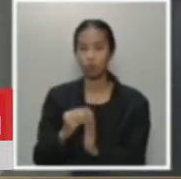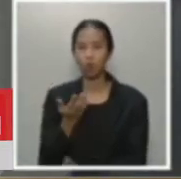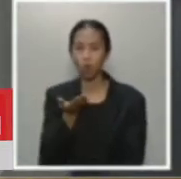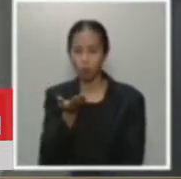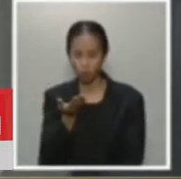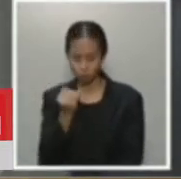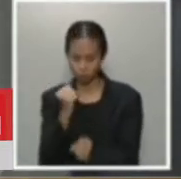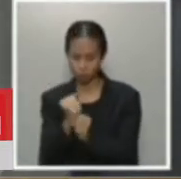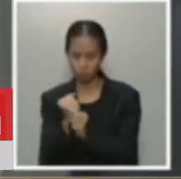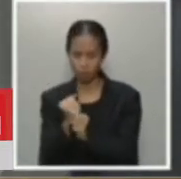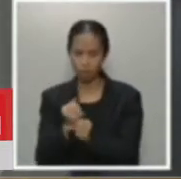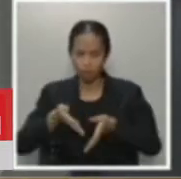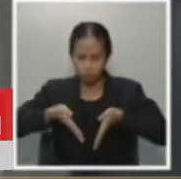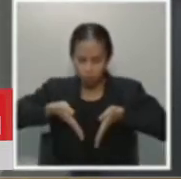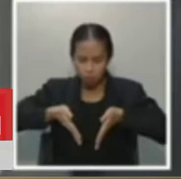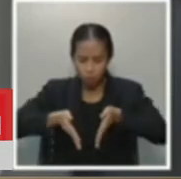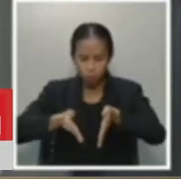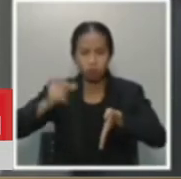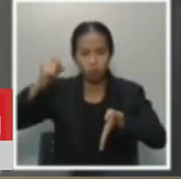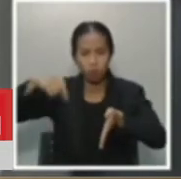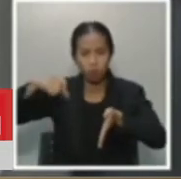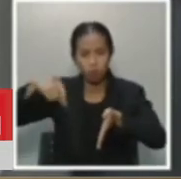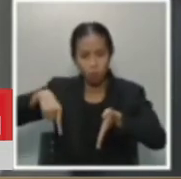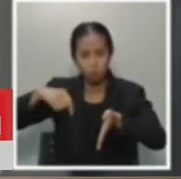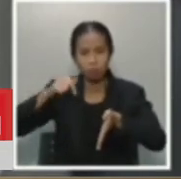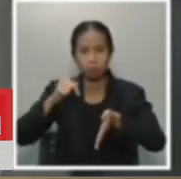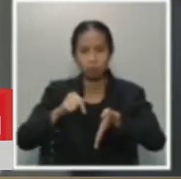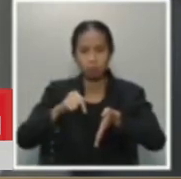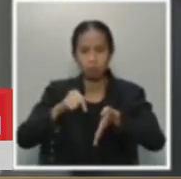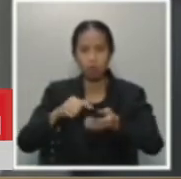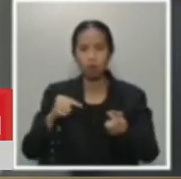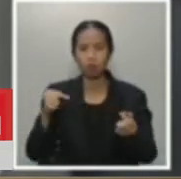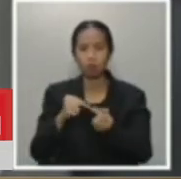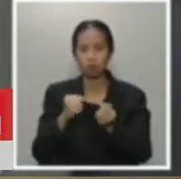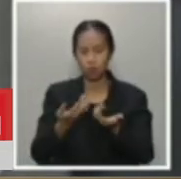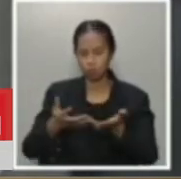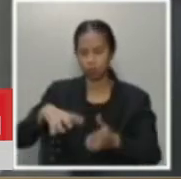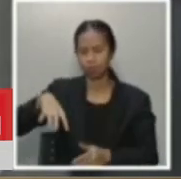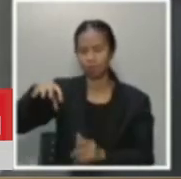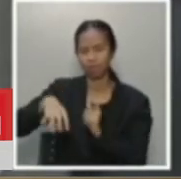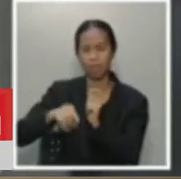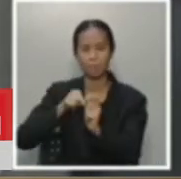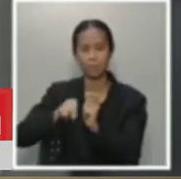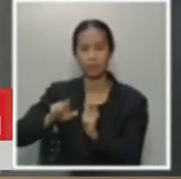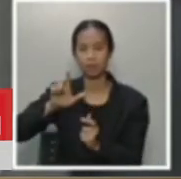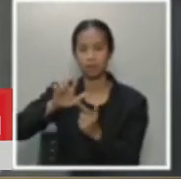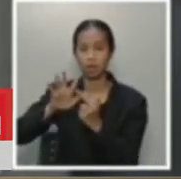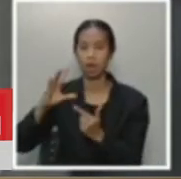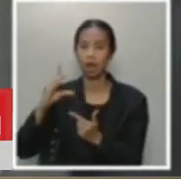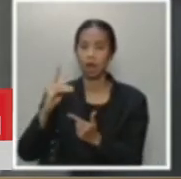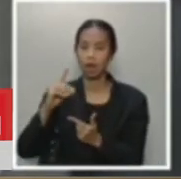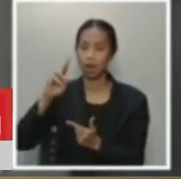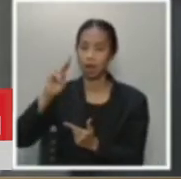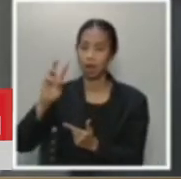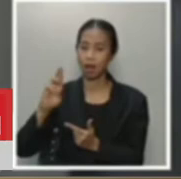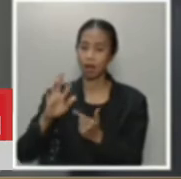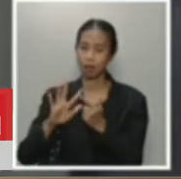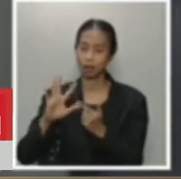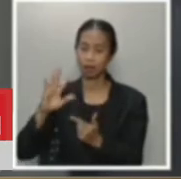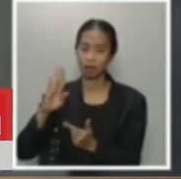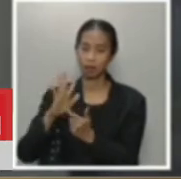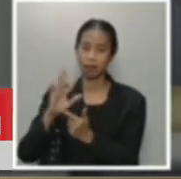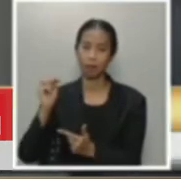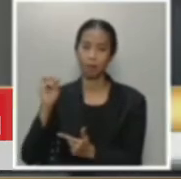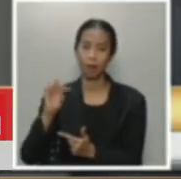ซ่อมแซมถนนหลวงแพ่งแขวงขุมทองเขตลาดกระบังนะคะบริเวณทางกลับรถใต้สะพานทับยา